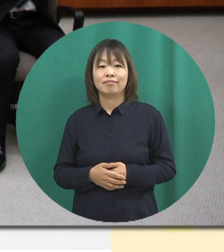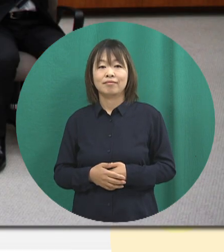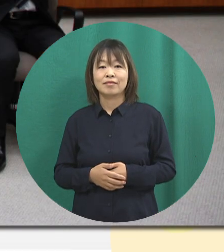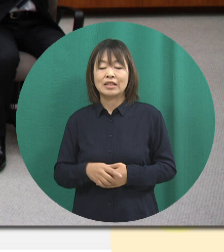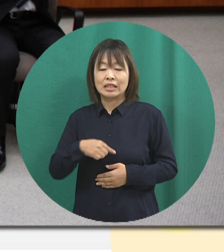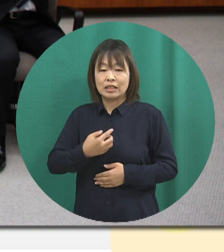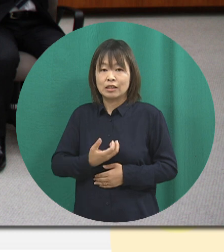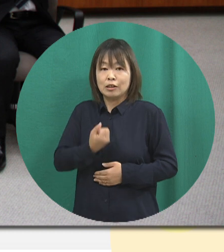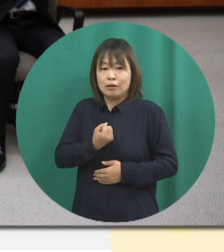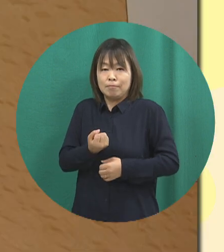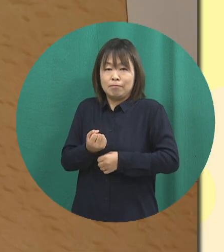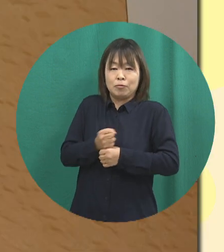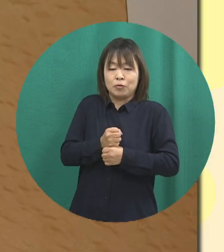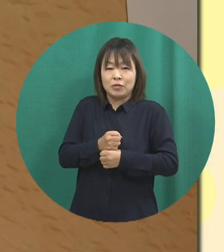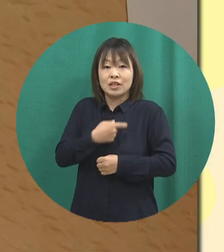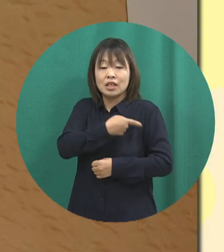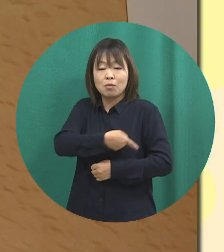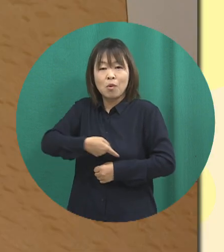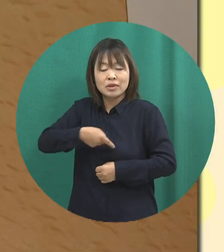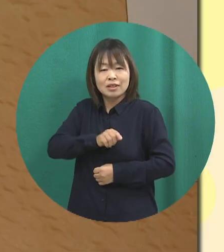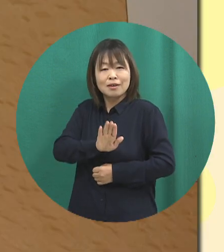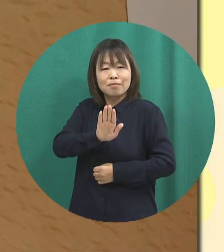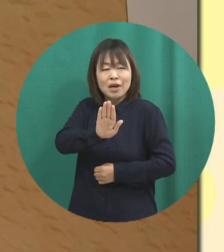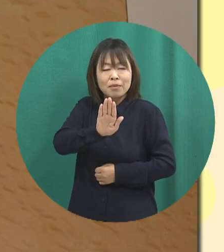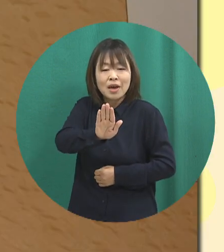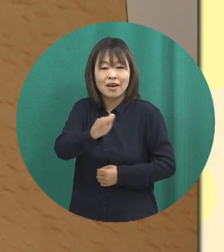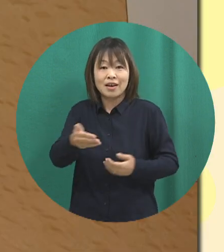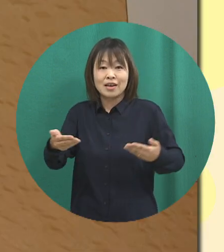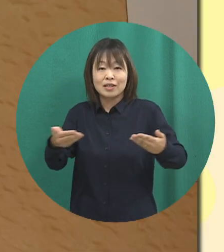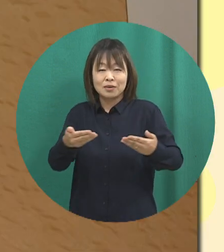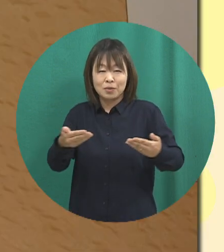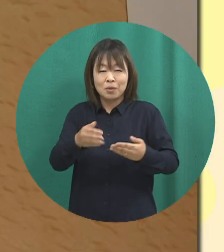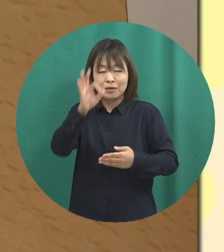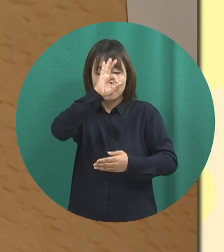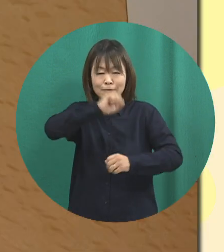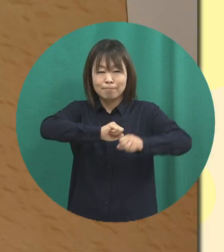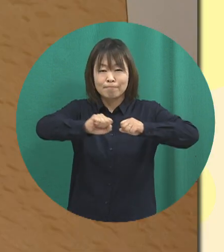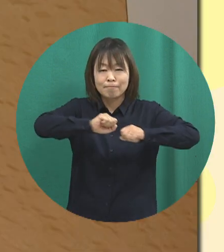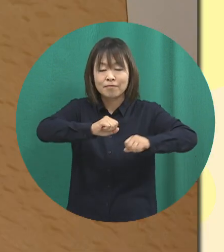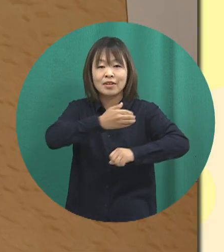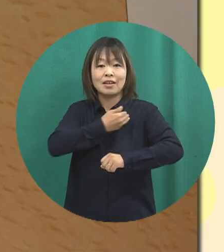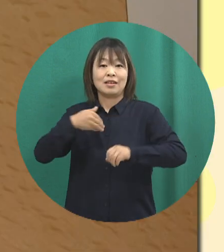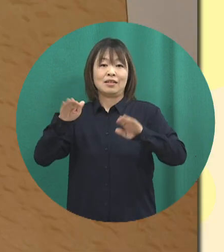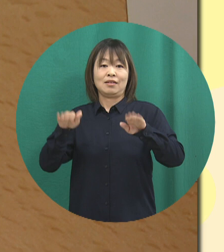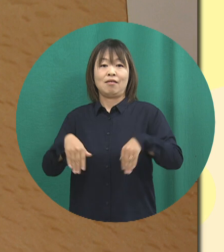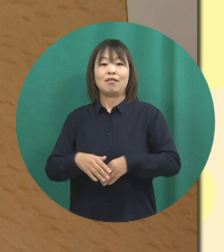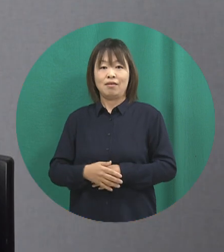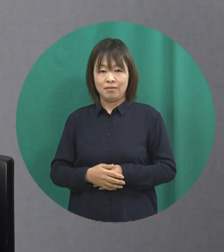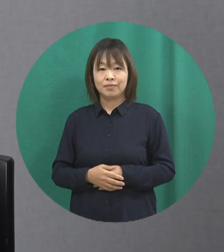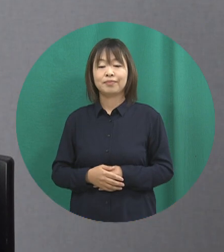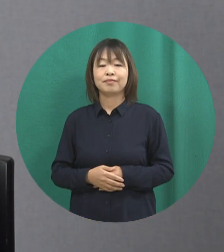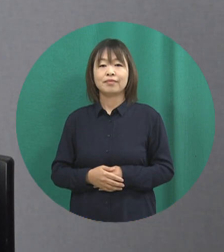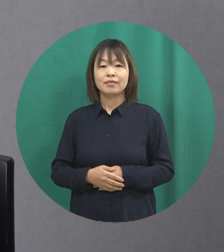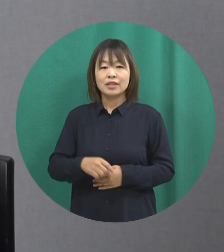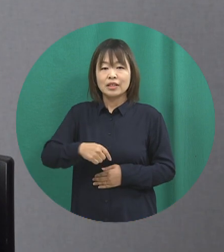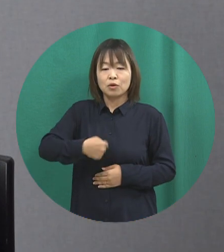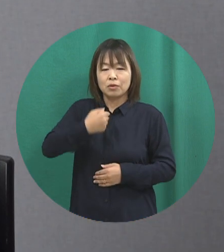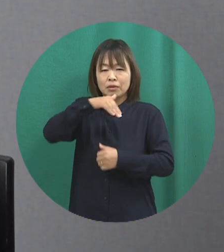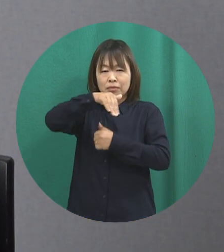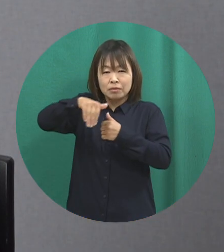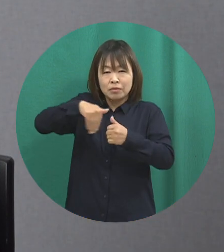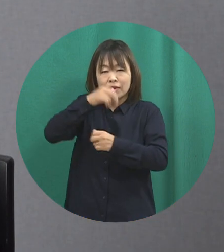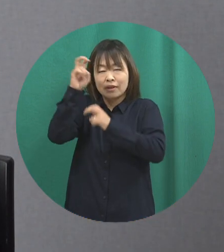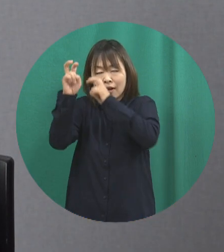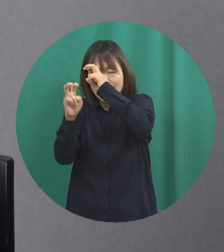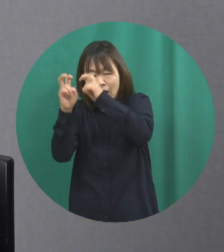自信につながって前向きに就職活動にも取り組めるようになってきました。一人でずっと悩